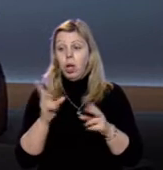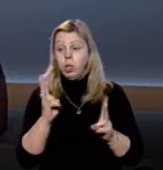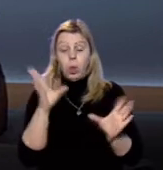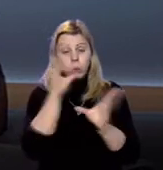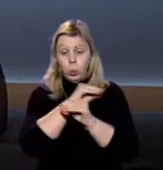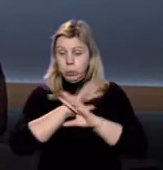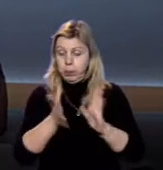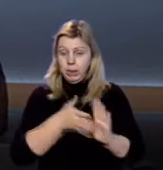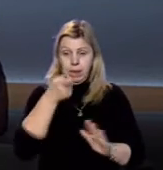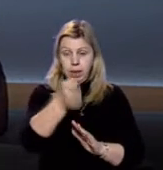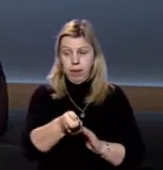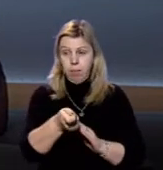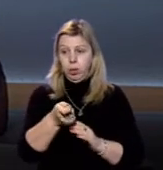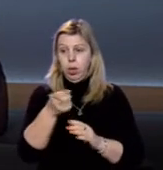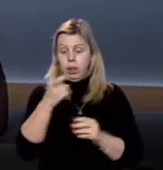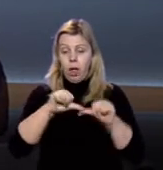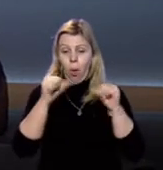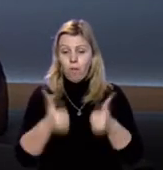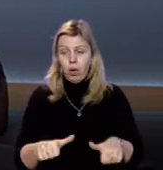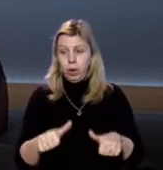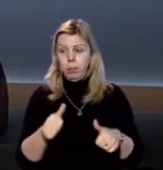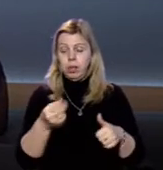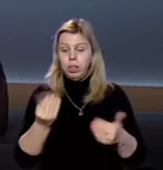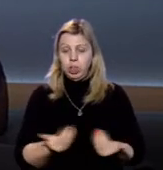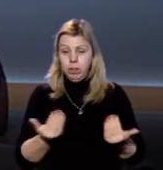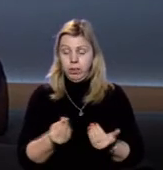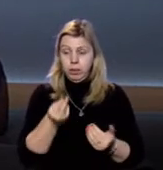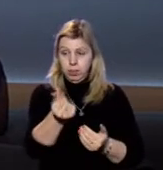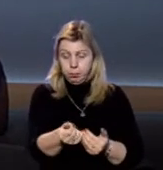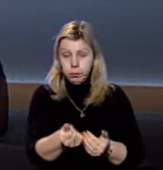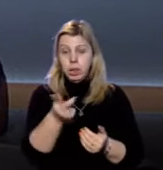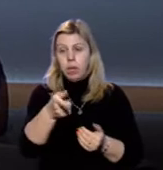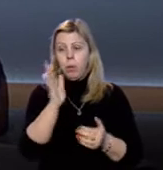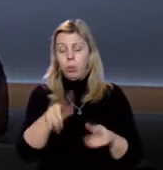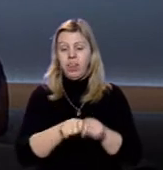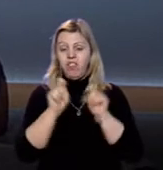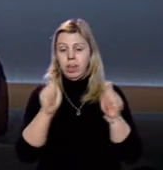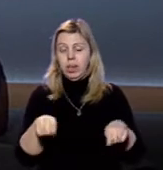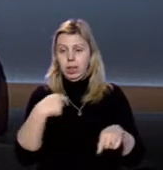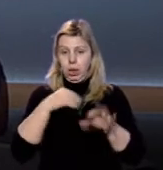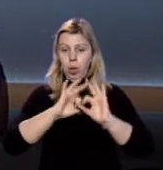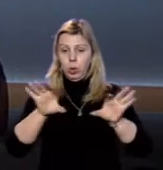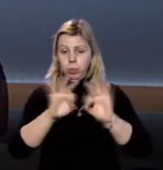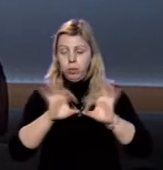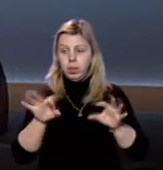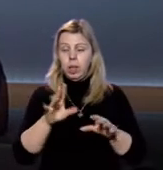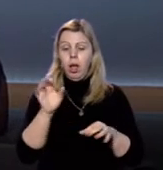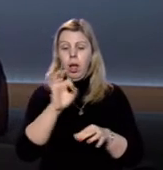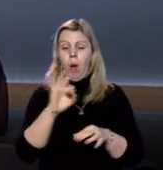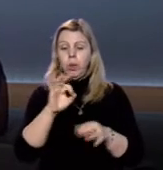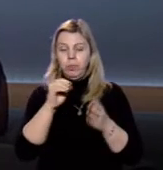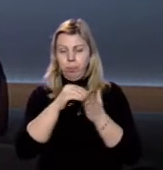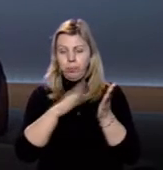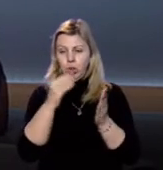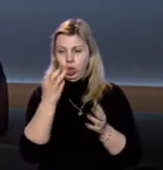не встиг подати заяву на оформлення готівкової пільги, їм буде відкрито, як я вже розповідав, облікові рахунки в